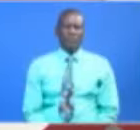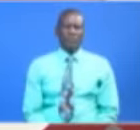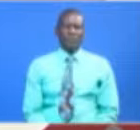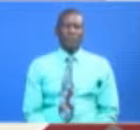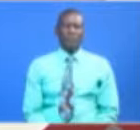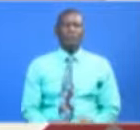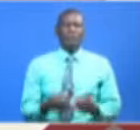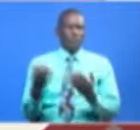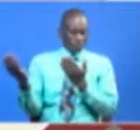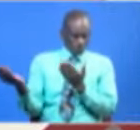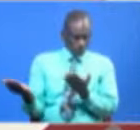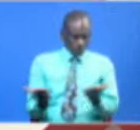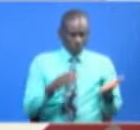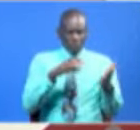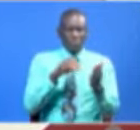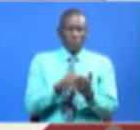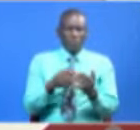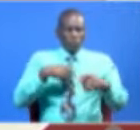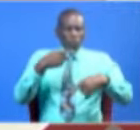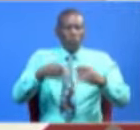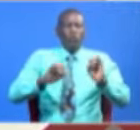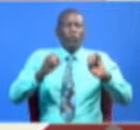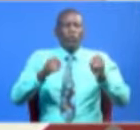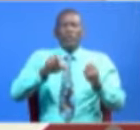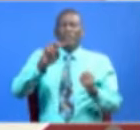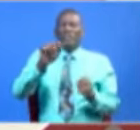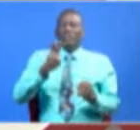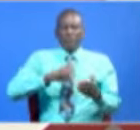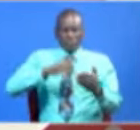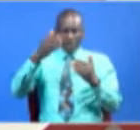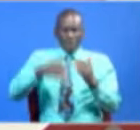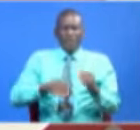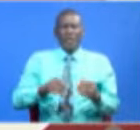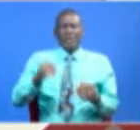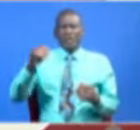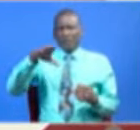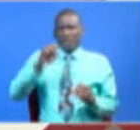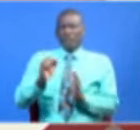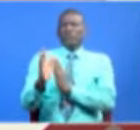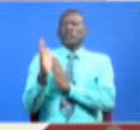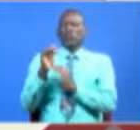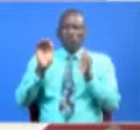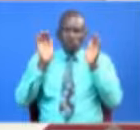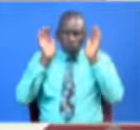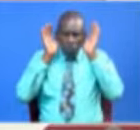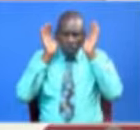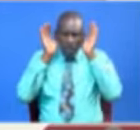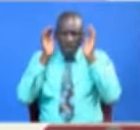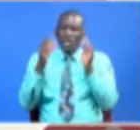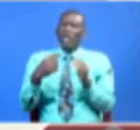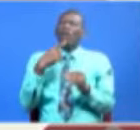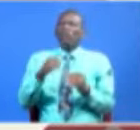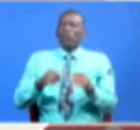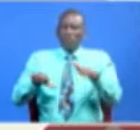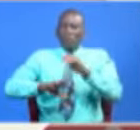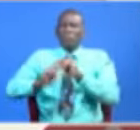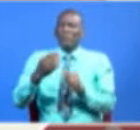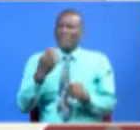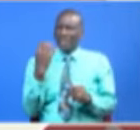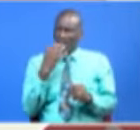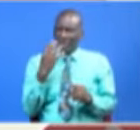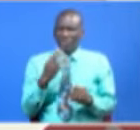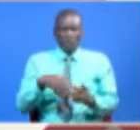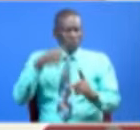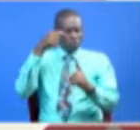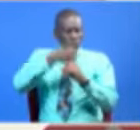Namkaribu tena mtazamaji, tuendelee na taarifa za NTV Wikendi. Waziri wa Ulinzi Aden Duale amemrai Naibu Rais Rigathi Gachagua kupambana na vita dhidi